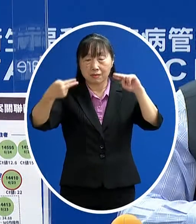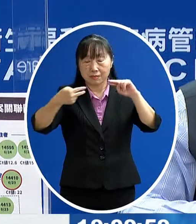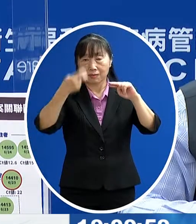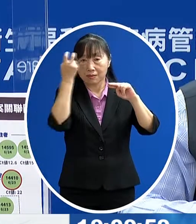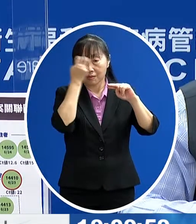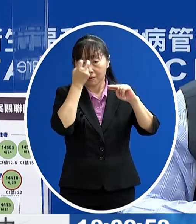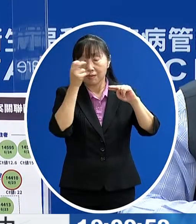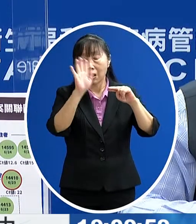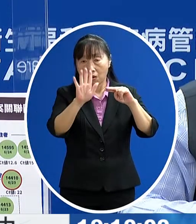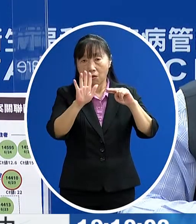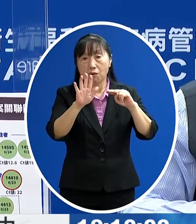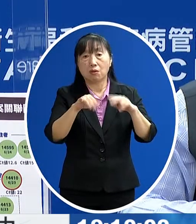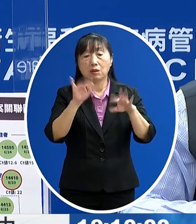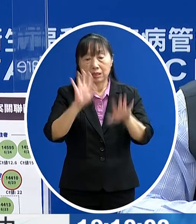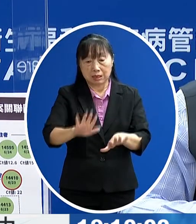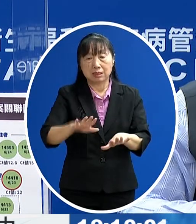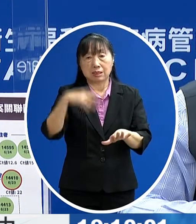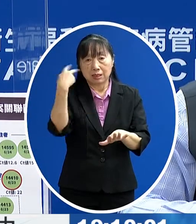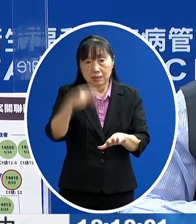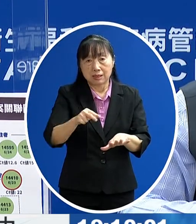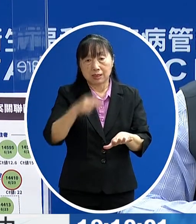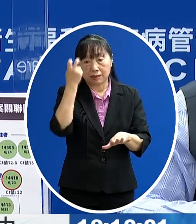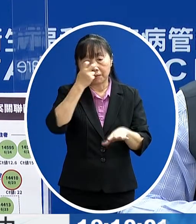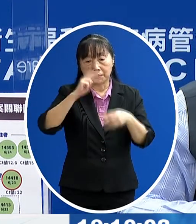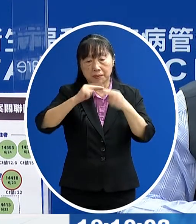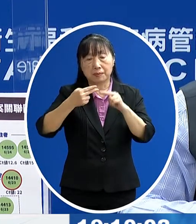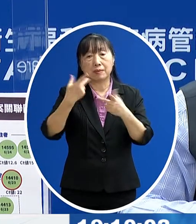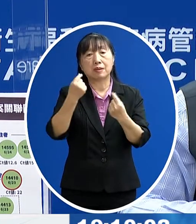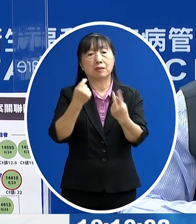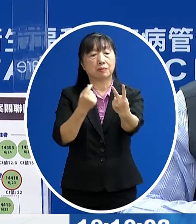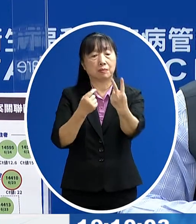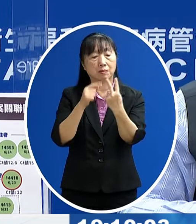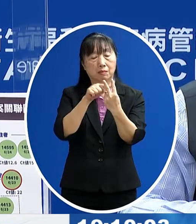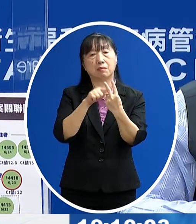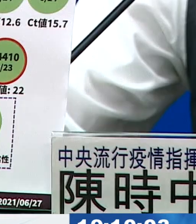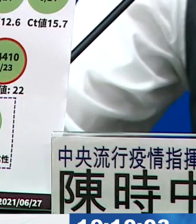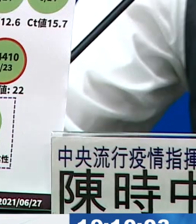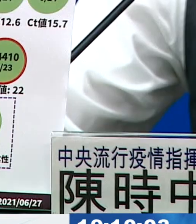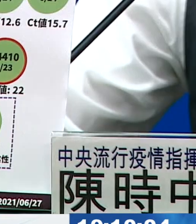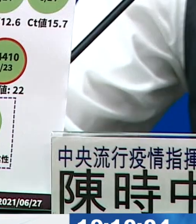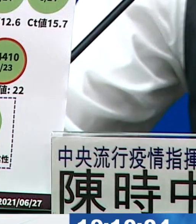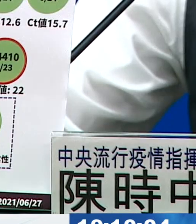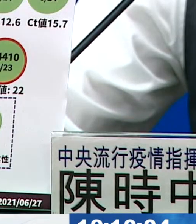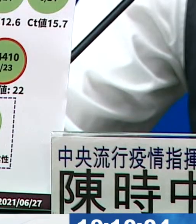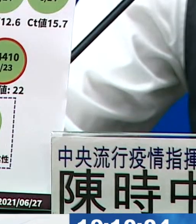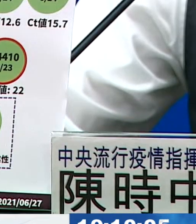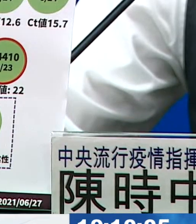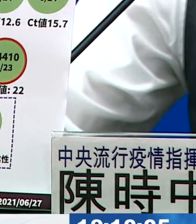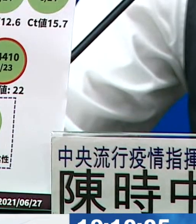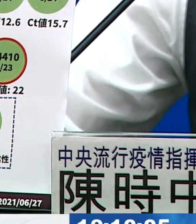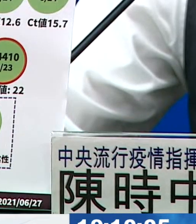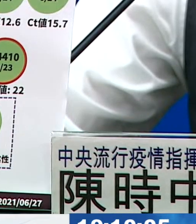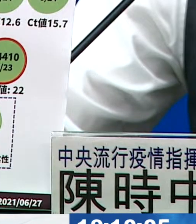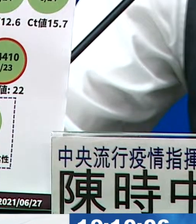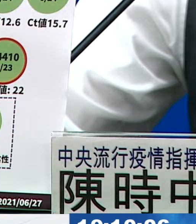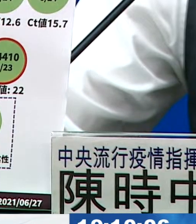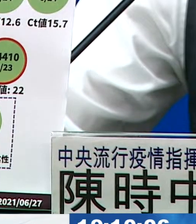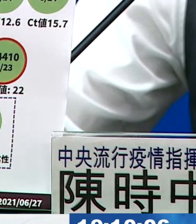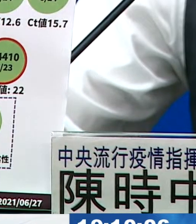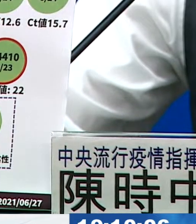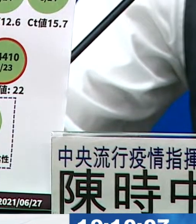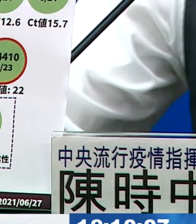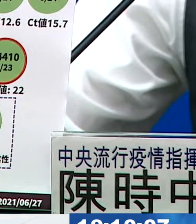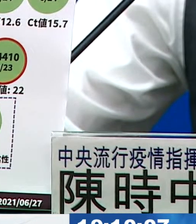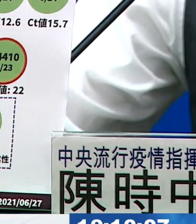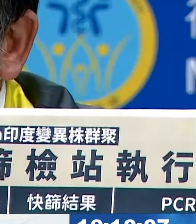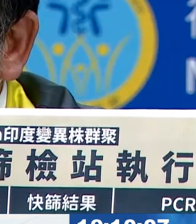今天我们又多验出两个的基因序列出来。 屏东方山十二人群聚案最新基因定序结果，总